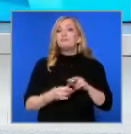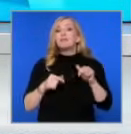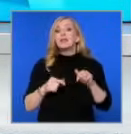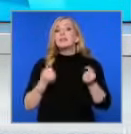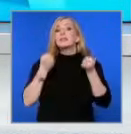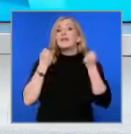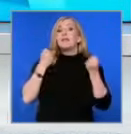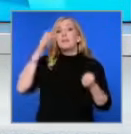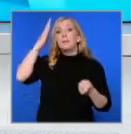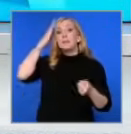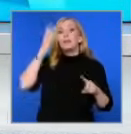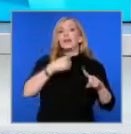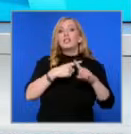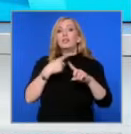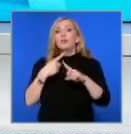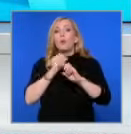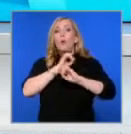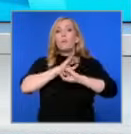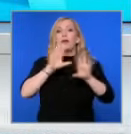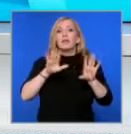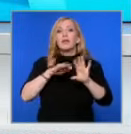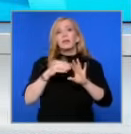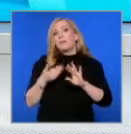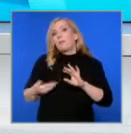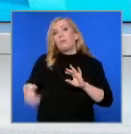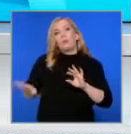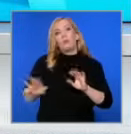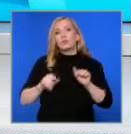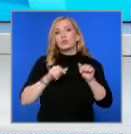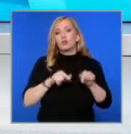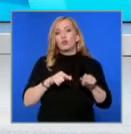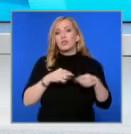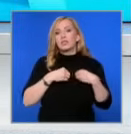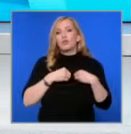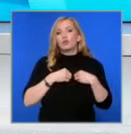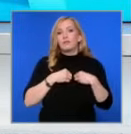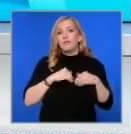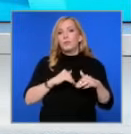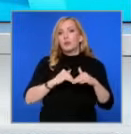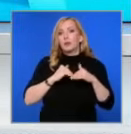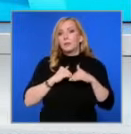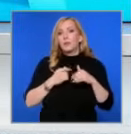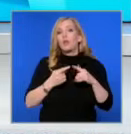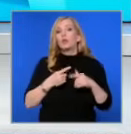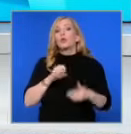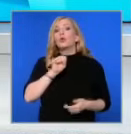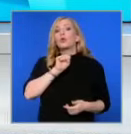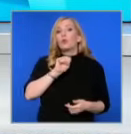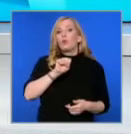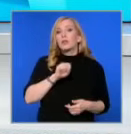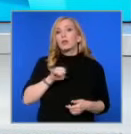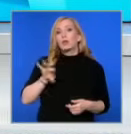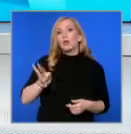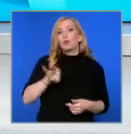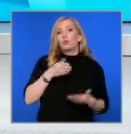здравния министър. Христо Хинков обяви, че ще напусне поста, защото не усещал политическа подкрепа от парламентарната група, която